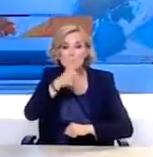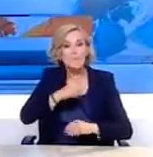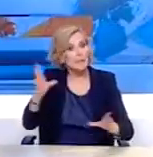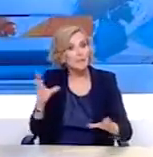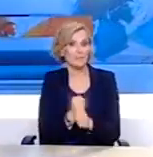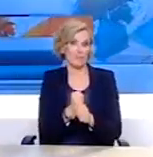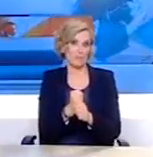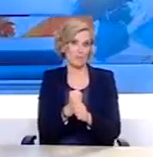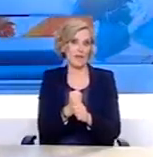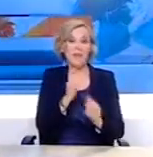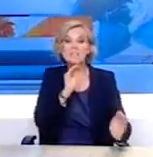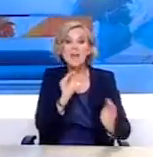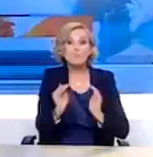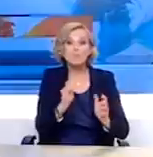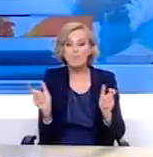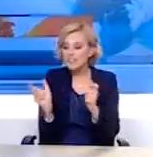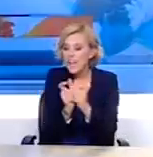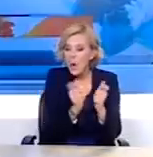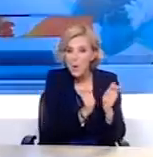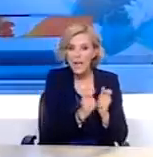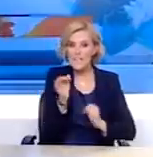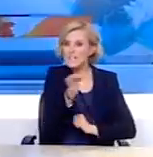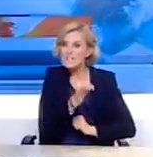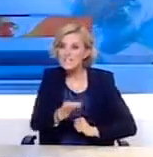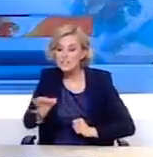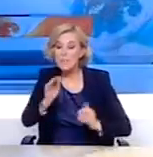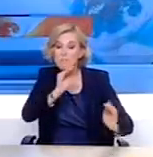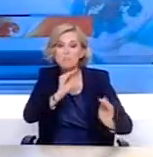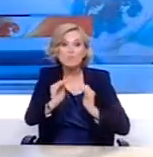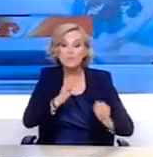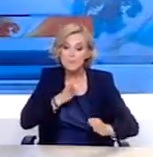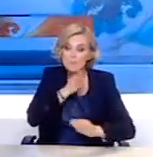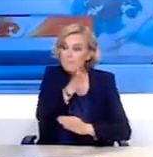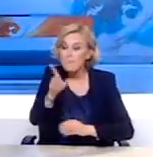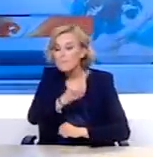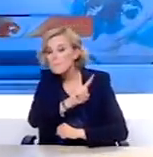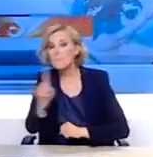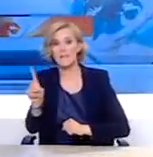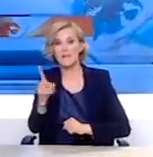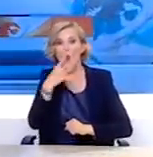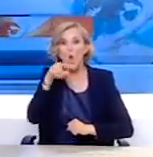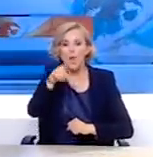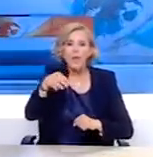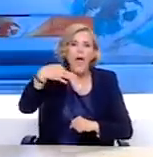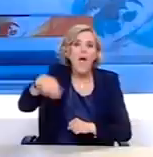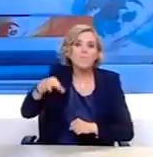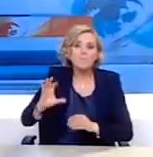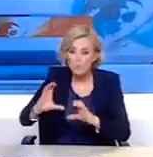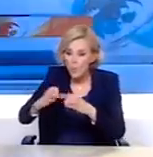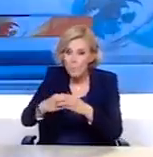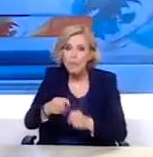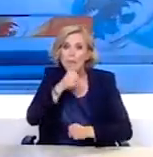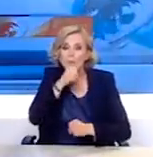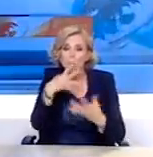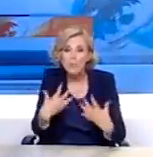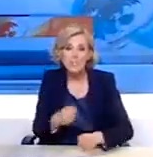την Ήπεθρο, τα χωριά μας, τα νησιά μας και κυρίως όλους εκείνους που ανήκουν στις ευπαθείς ομάδες της κάθε περιοχής της πατρίδας